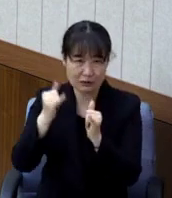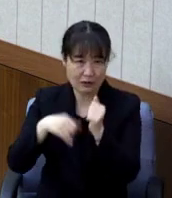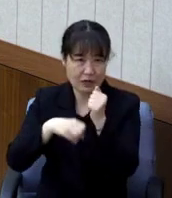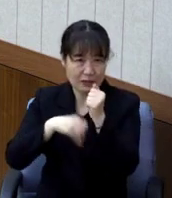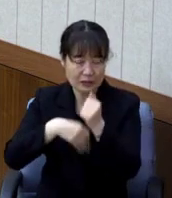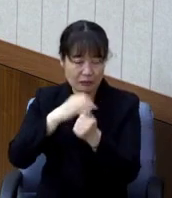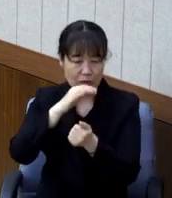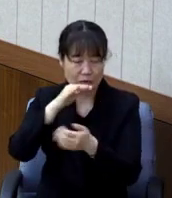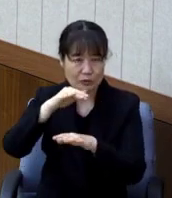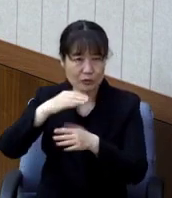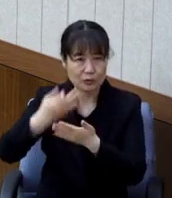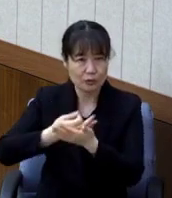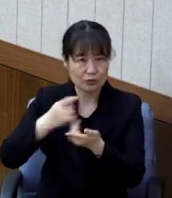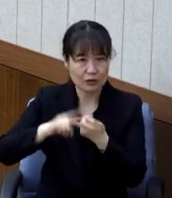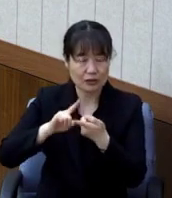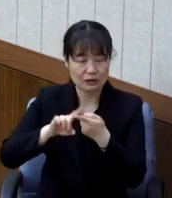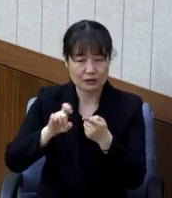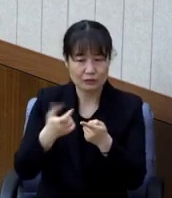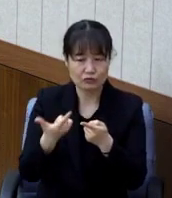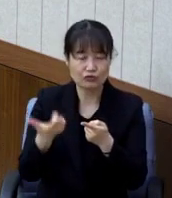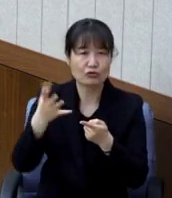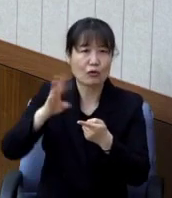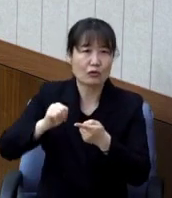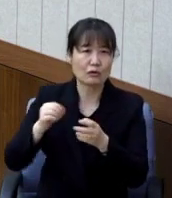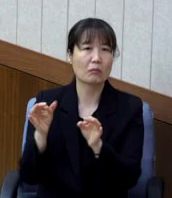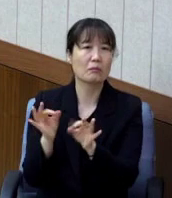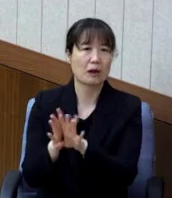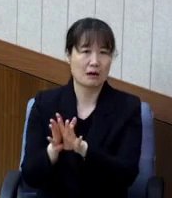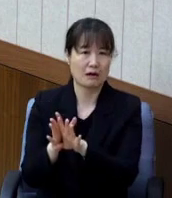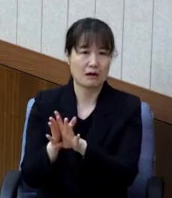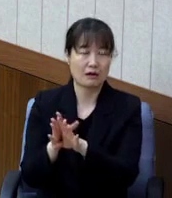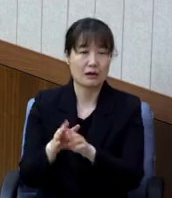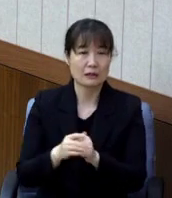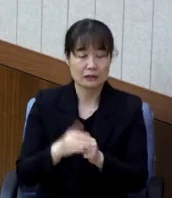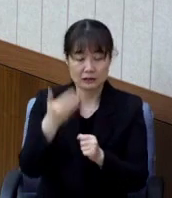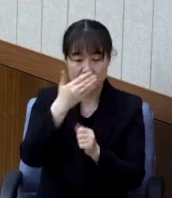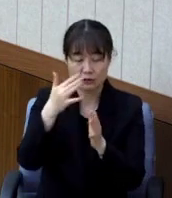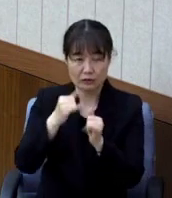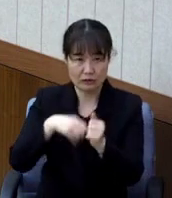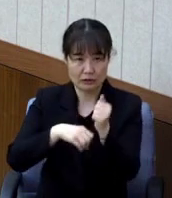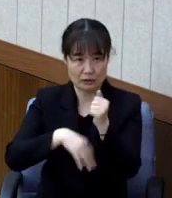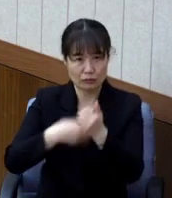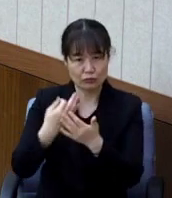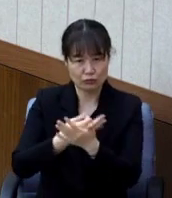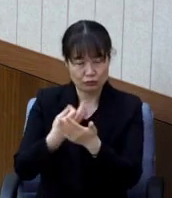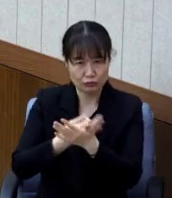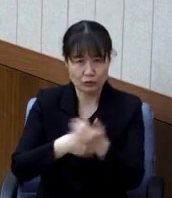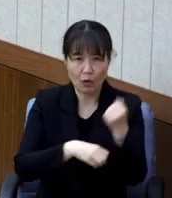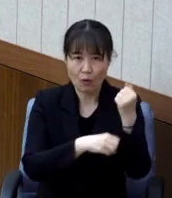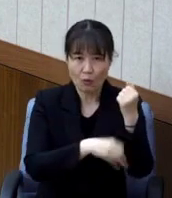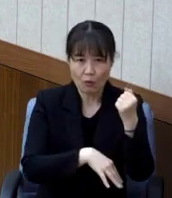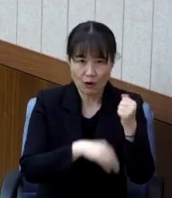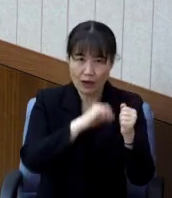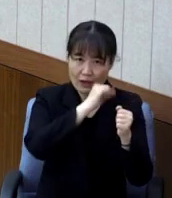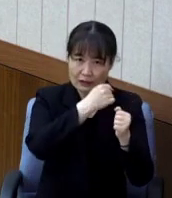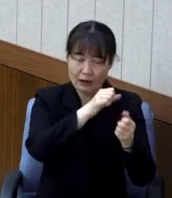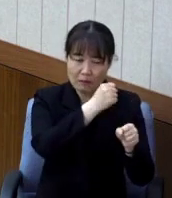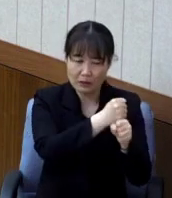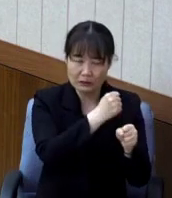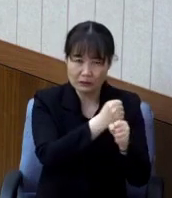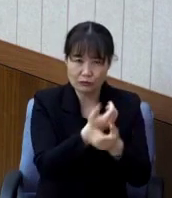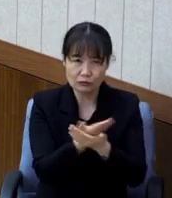원은 편성하지 않았습니다. 특히 청년 기본소득의 경우 본 예산에 반드시 편성해야 받을 수 있는